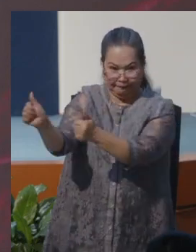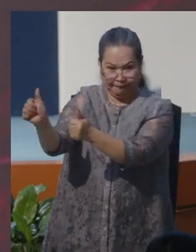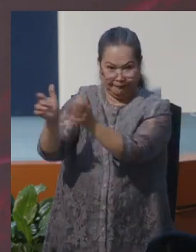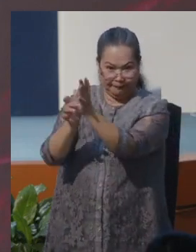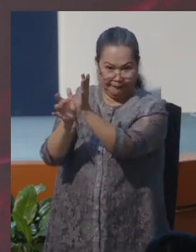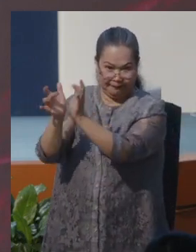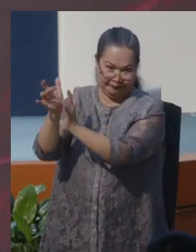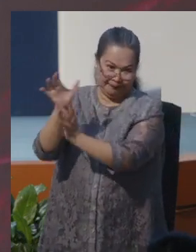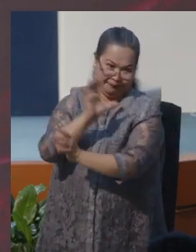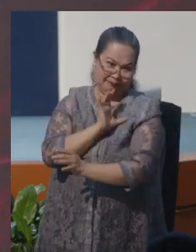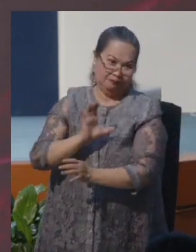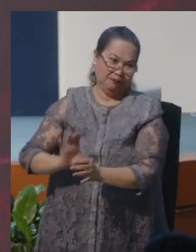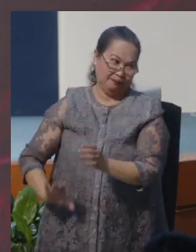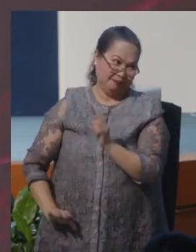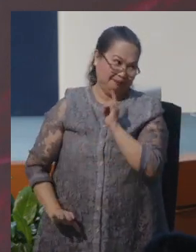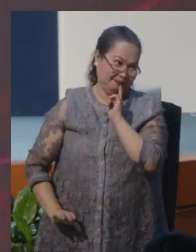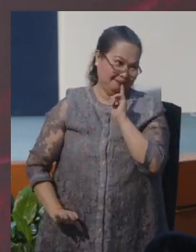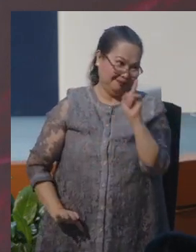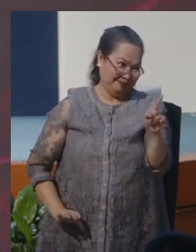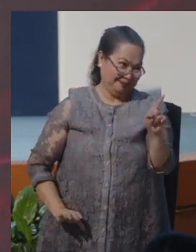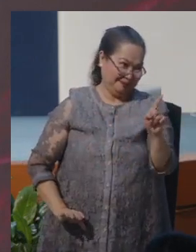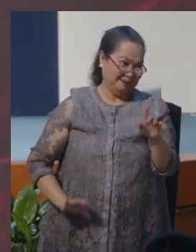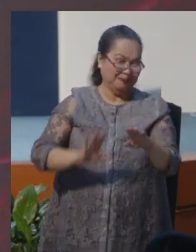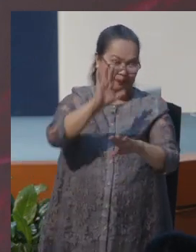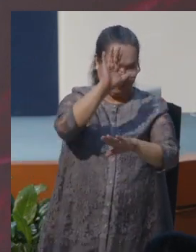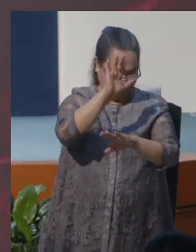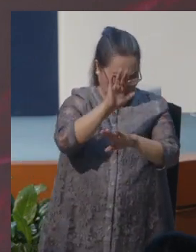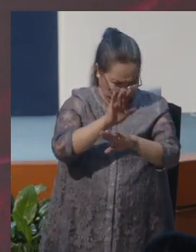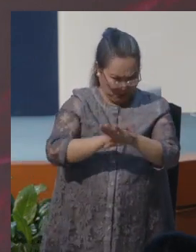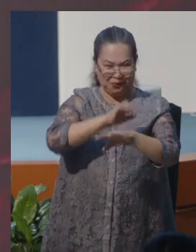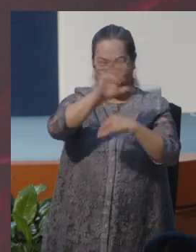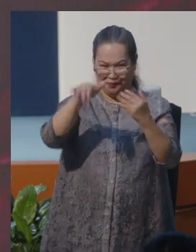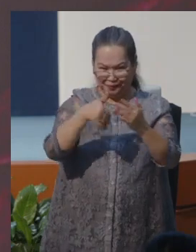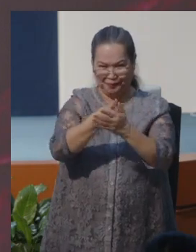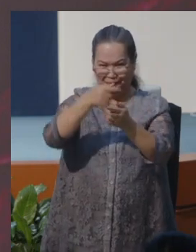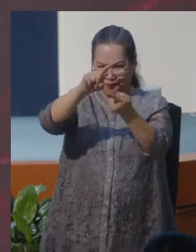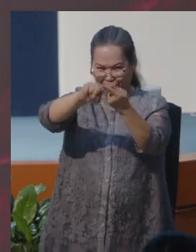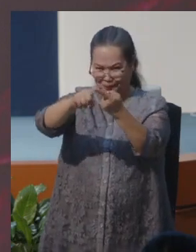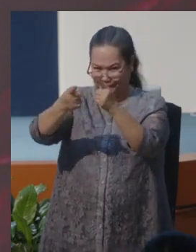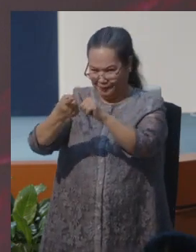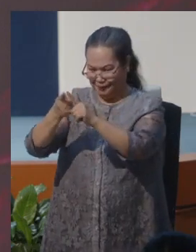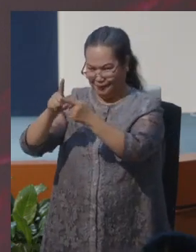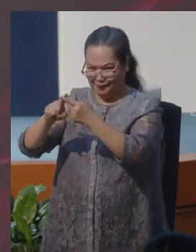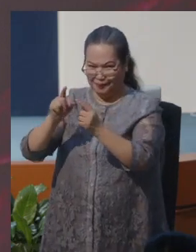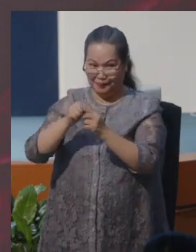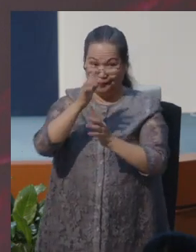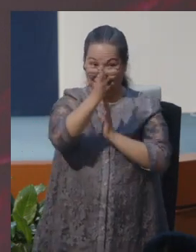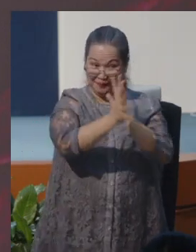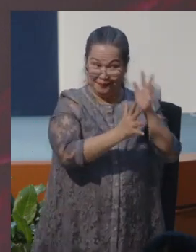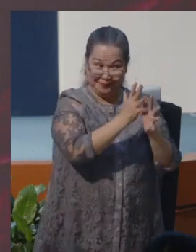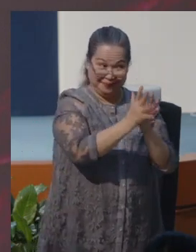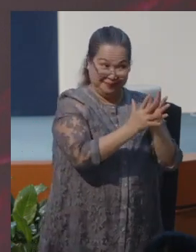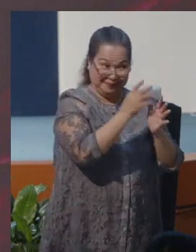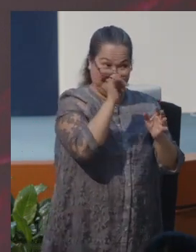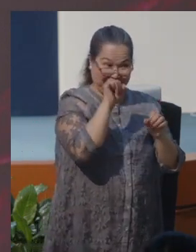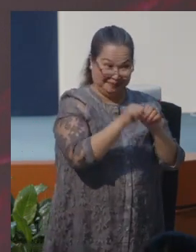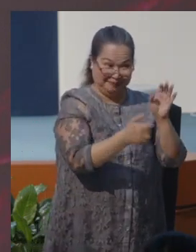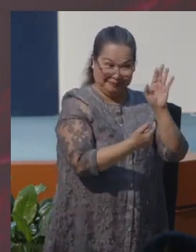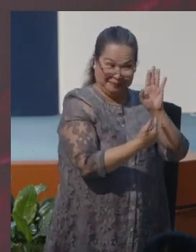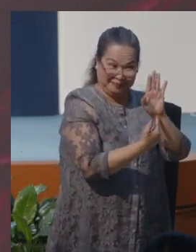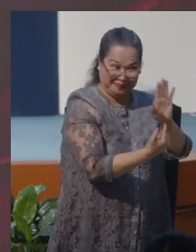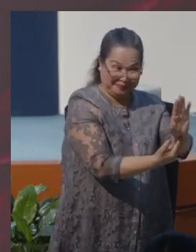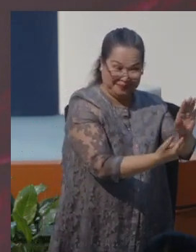Panginoon. At hindi lang yon, tinawag pa niya ang lahat ng kanyang mga kaibigan sa isang handaan para mapakilala nila